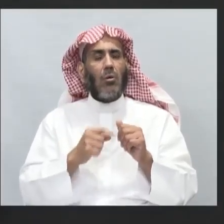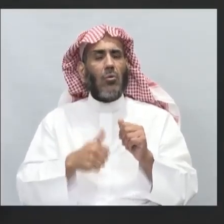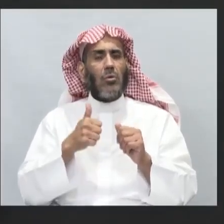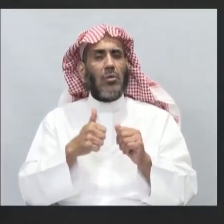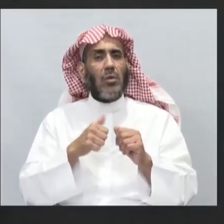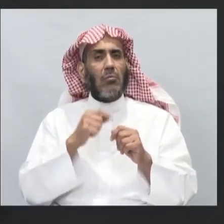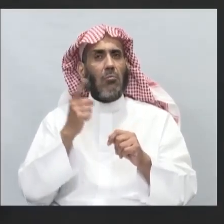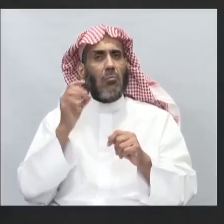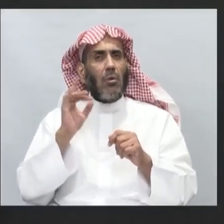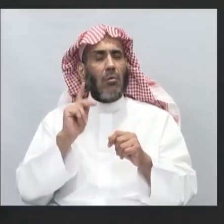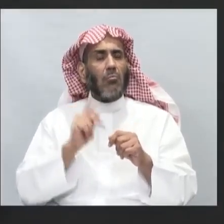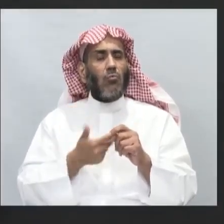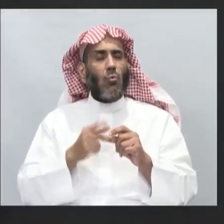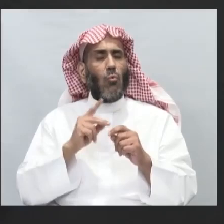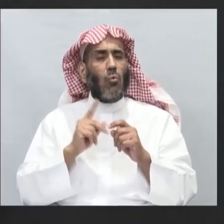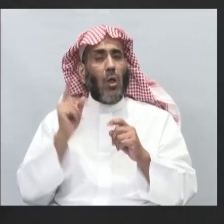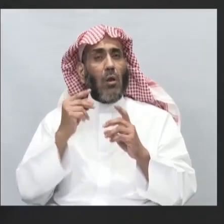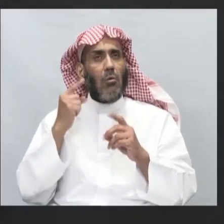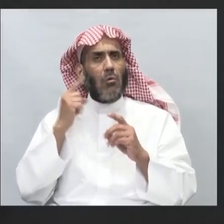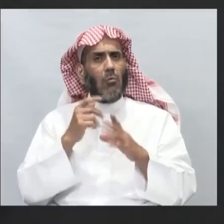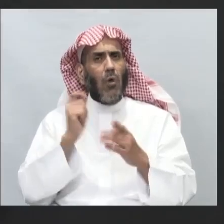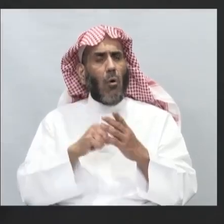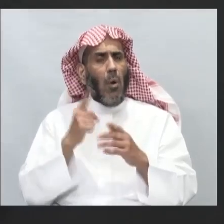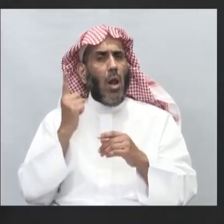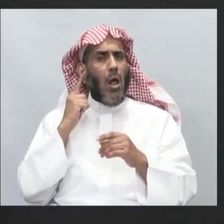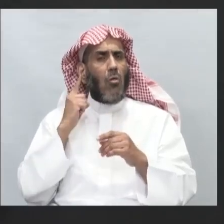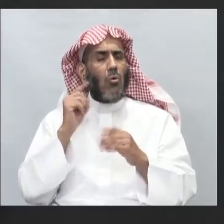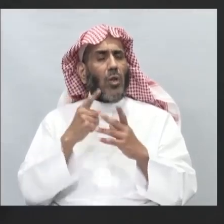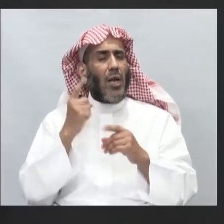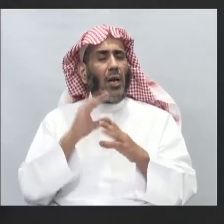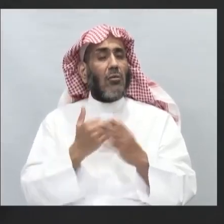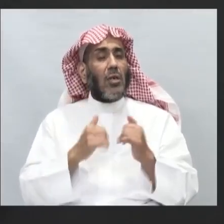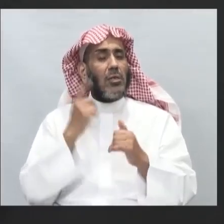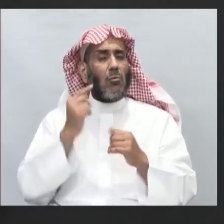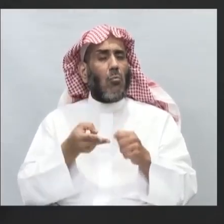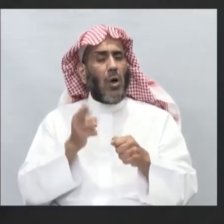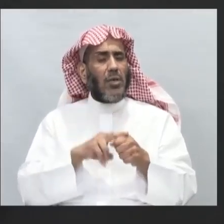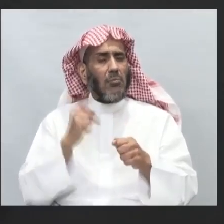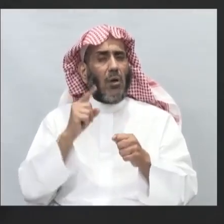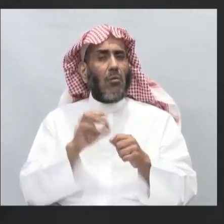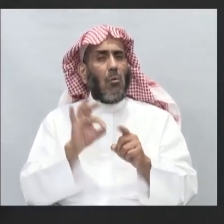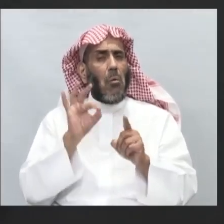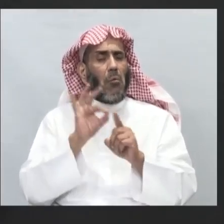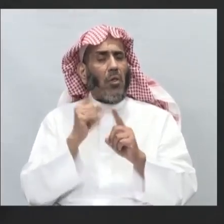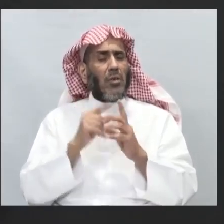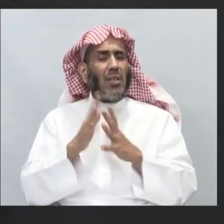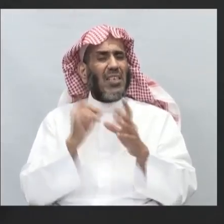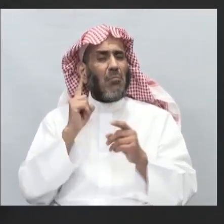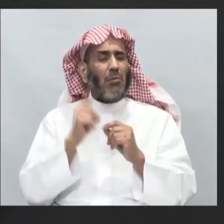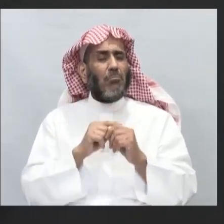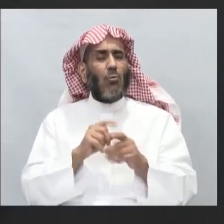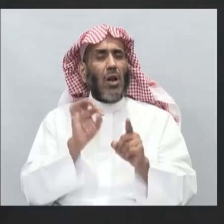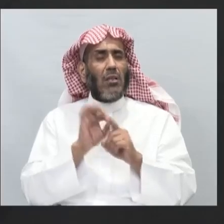للضم فاحكم على اذنك وعلى طريق ق سماعك ثم اسمع مره اخرى لتعرف مرامي هذا النص وهدف